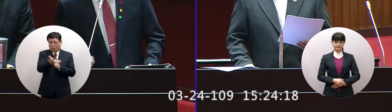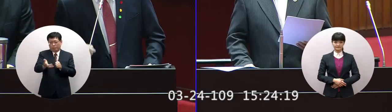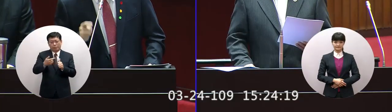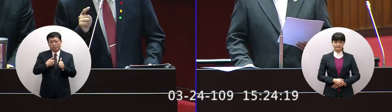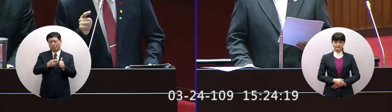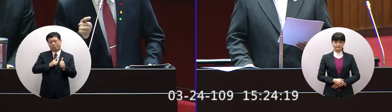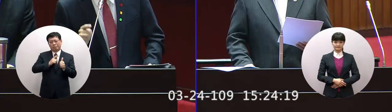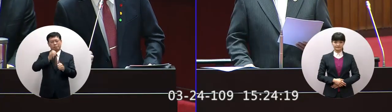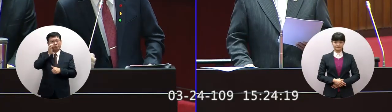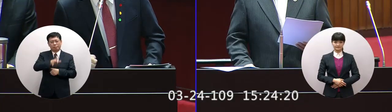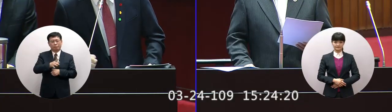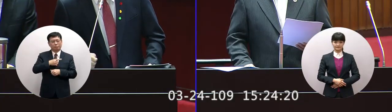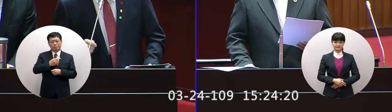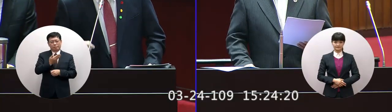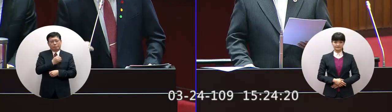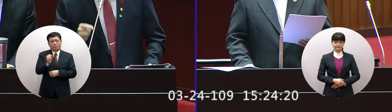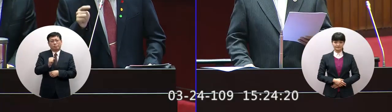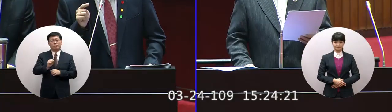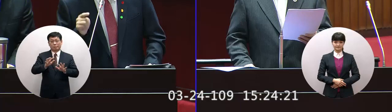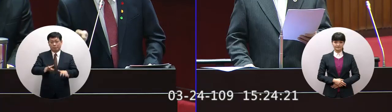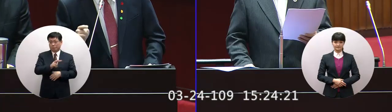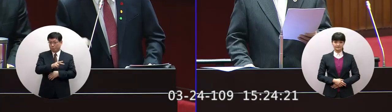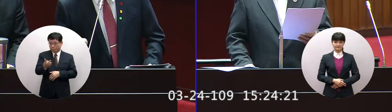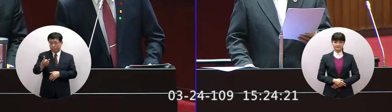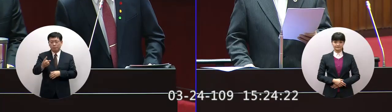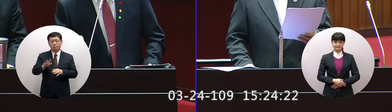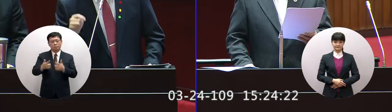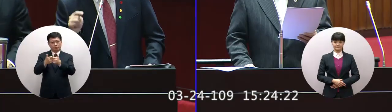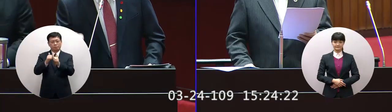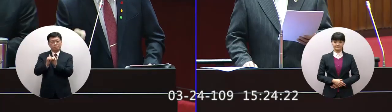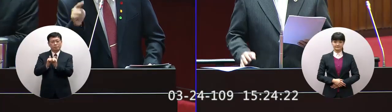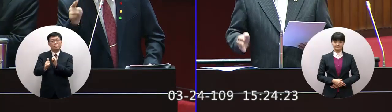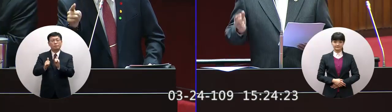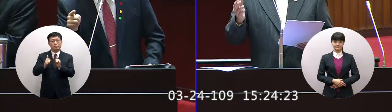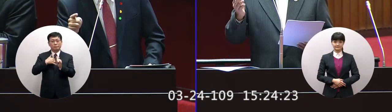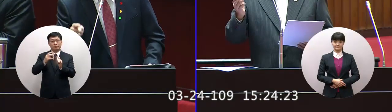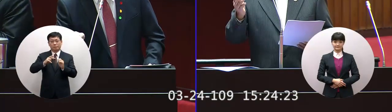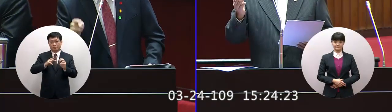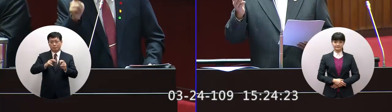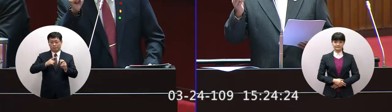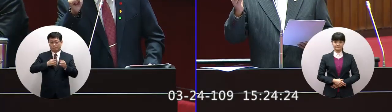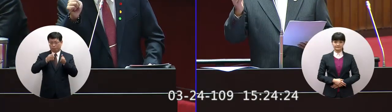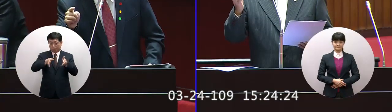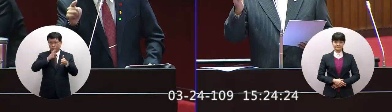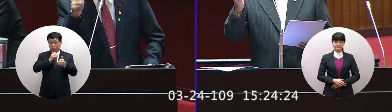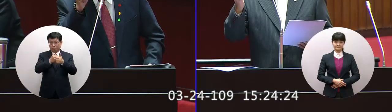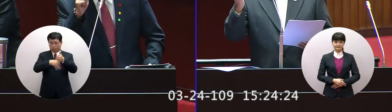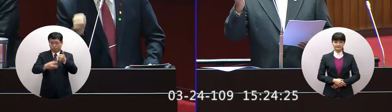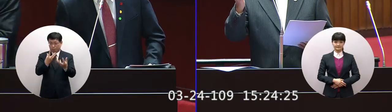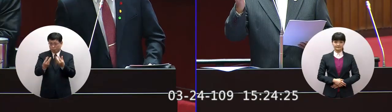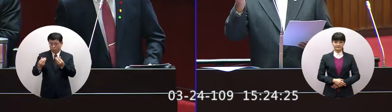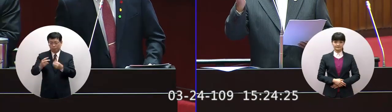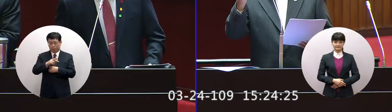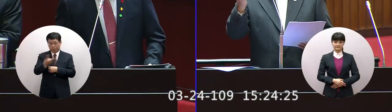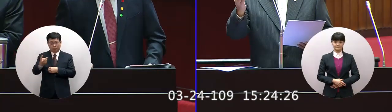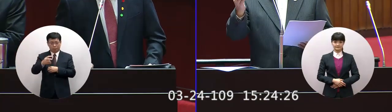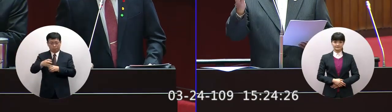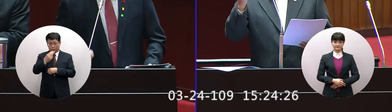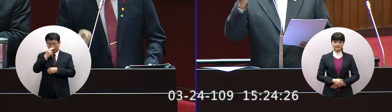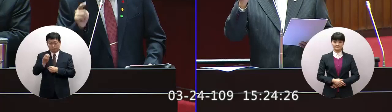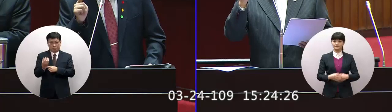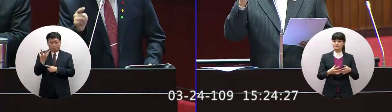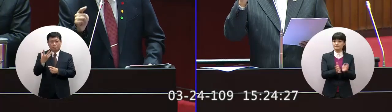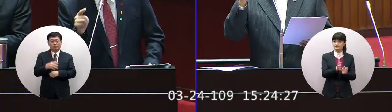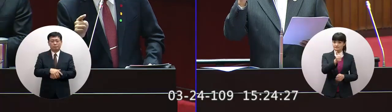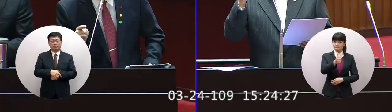较没有办法来接受，所以我们就顺应民意来调整我们的结构，把燃气提高。 部长，